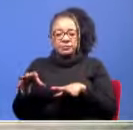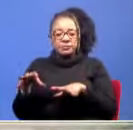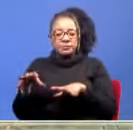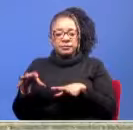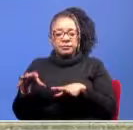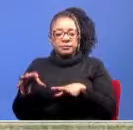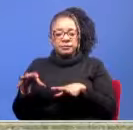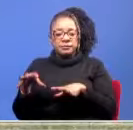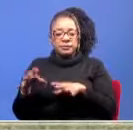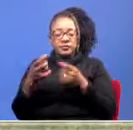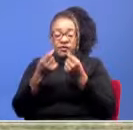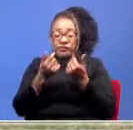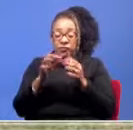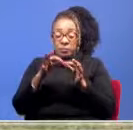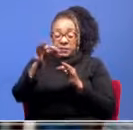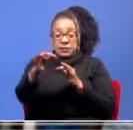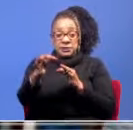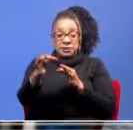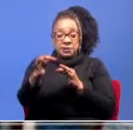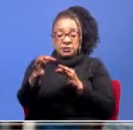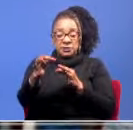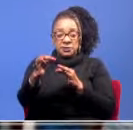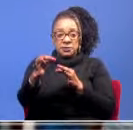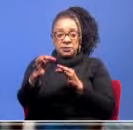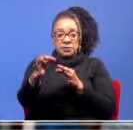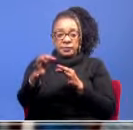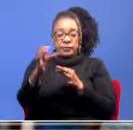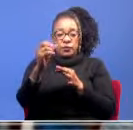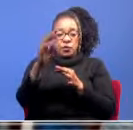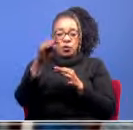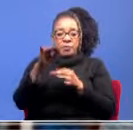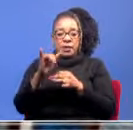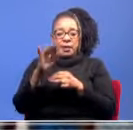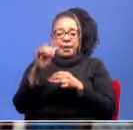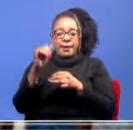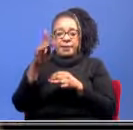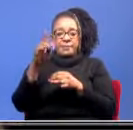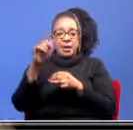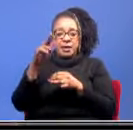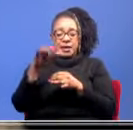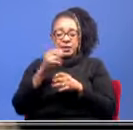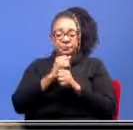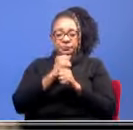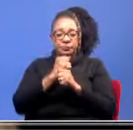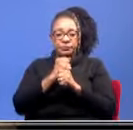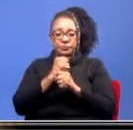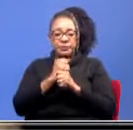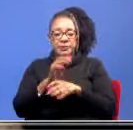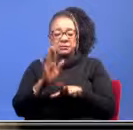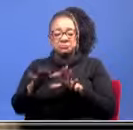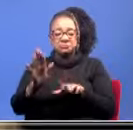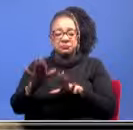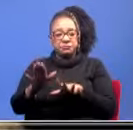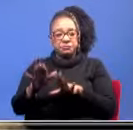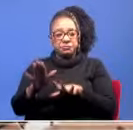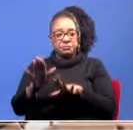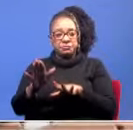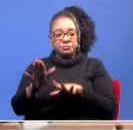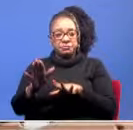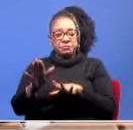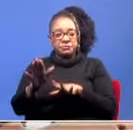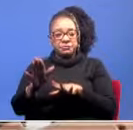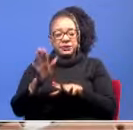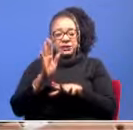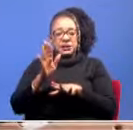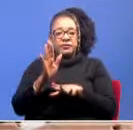Mita chache kutoka hapa, tunakutana na Umi Abdalla, yupo kazini, akishona. Alilazimika